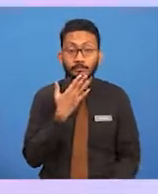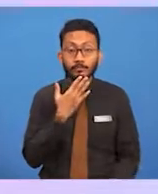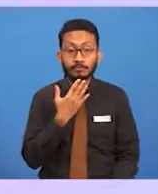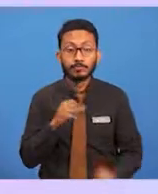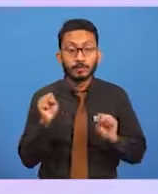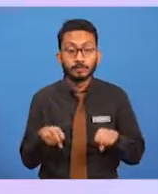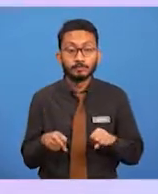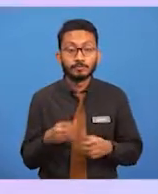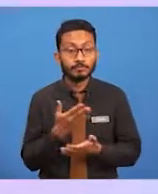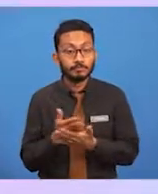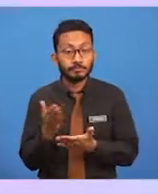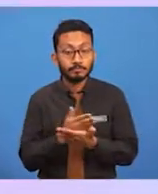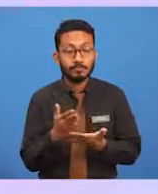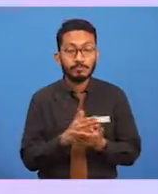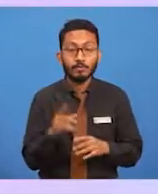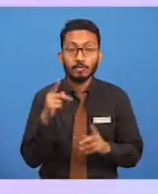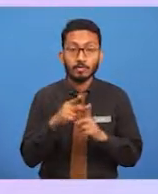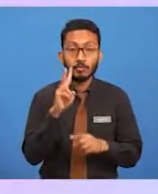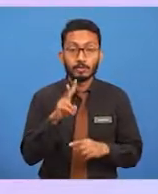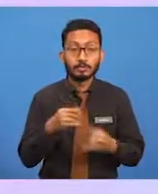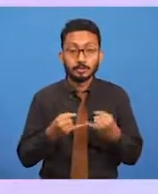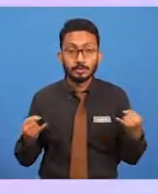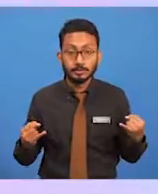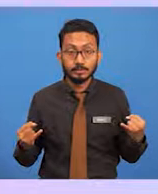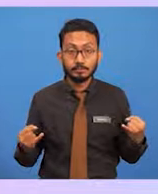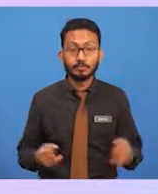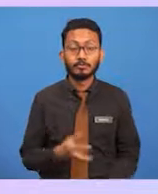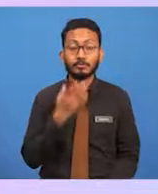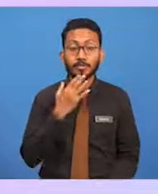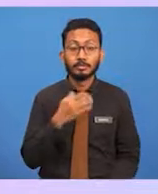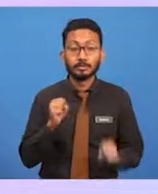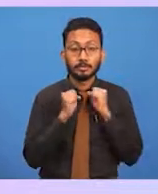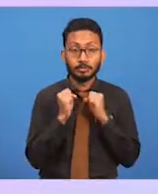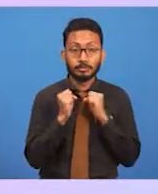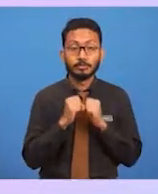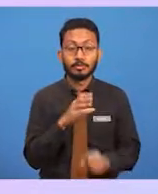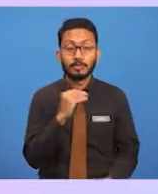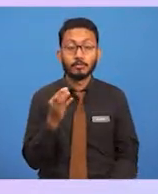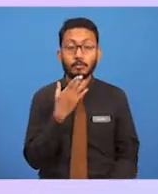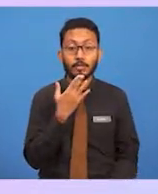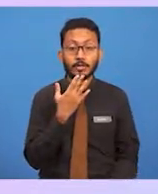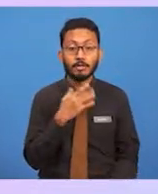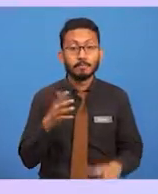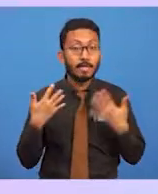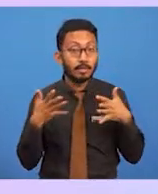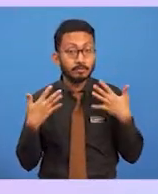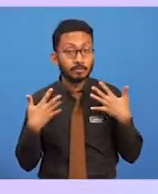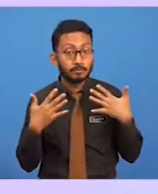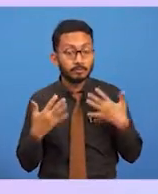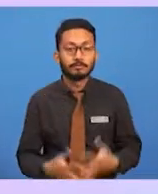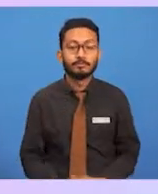kategori, iaitu warna sejuk dan juga warna panas.